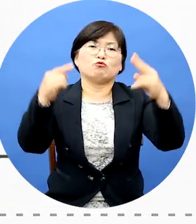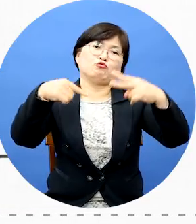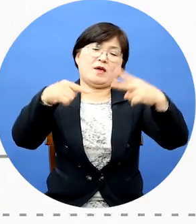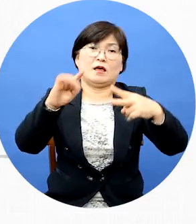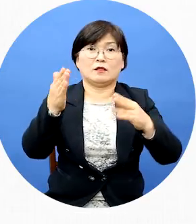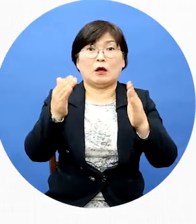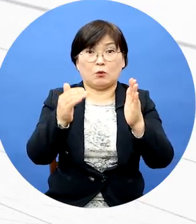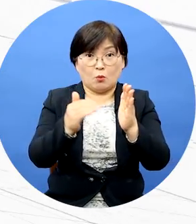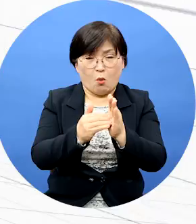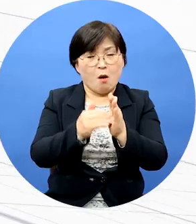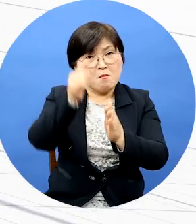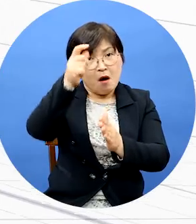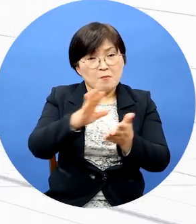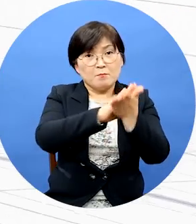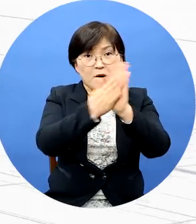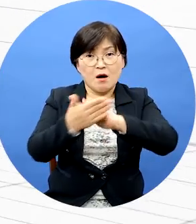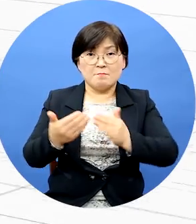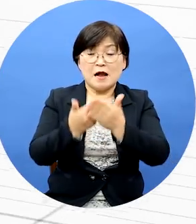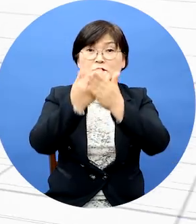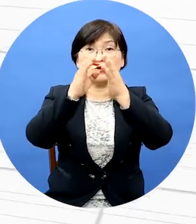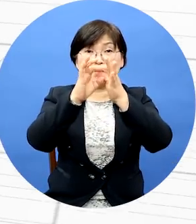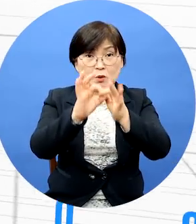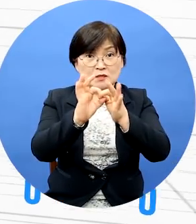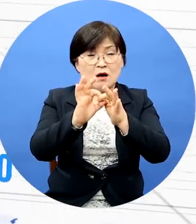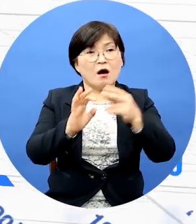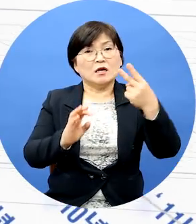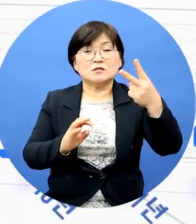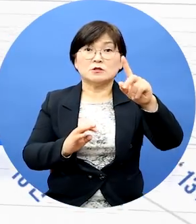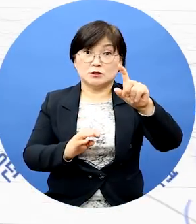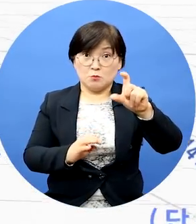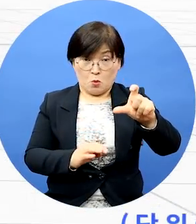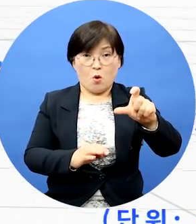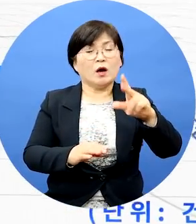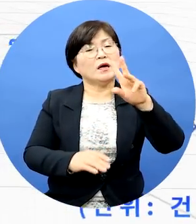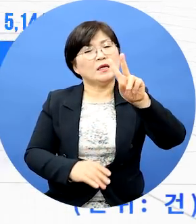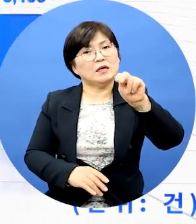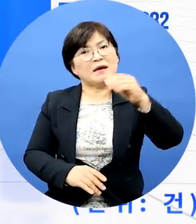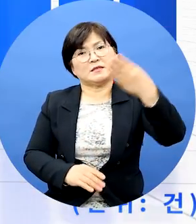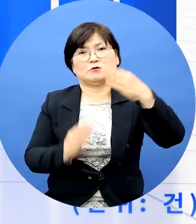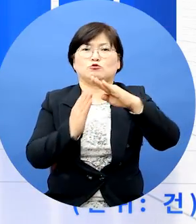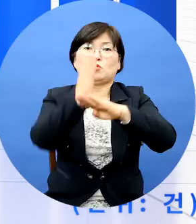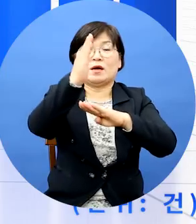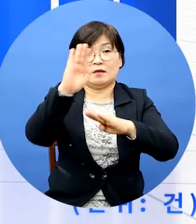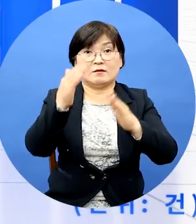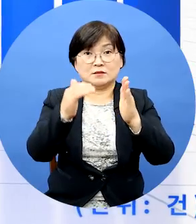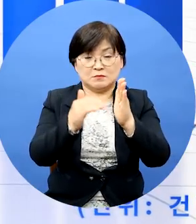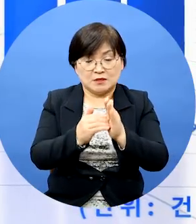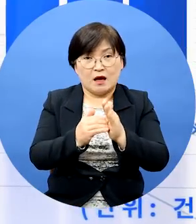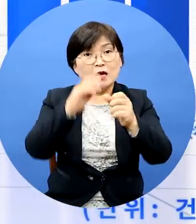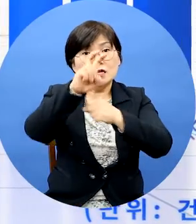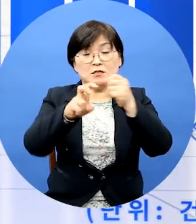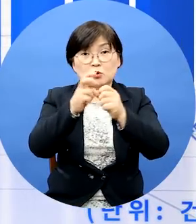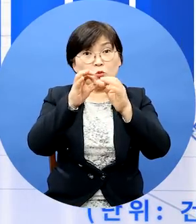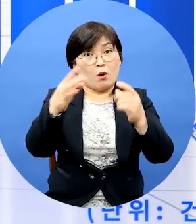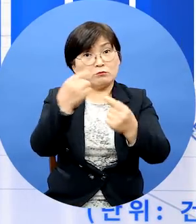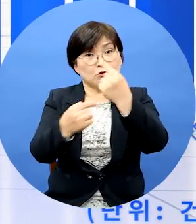배로 늘어났고 수차례 개정과 발전을 거듭하며 2015년에는 2만 4천 건을 넘어섰습니다. 20여 년